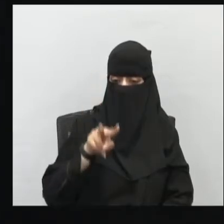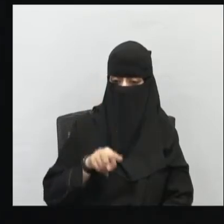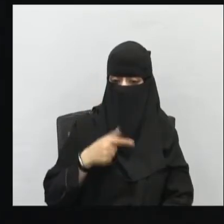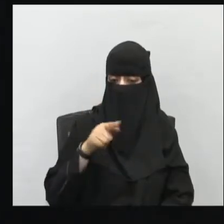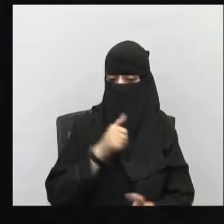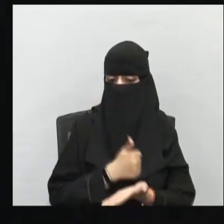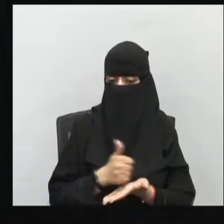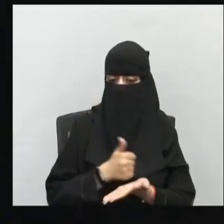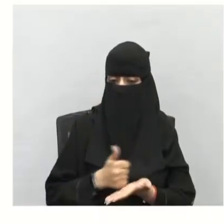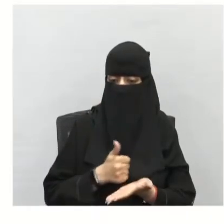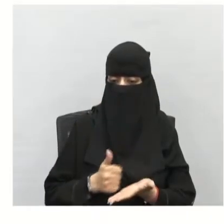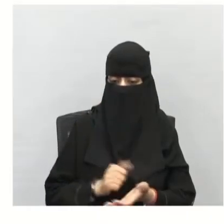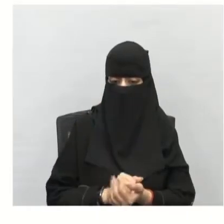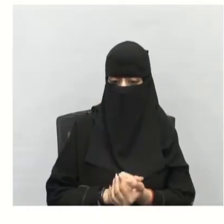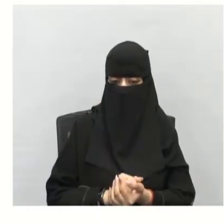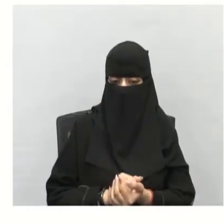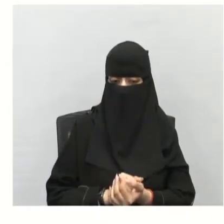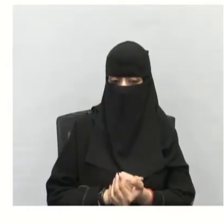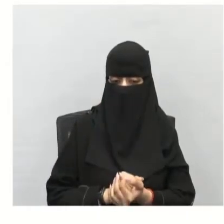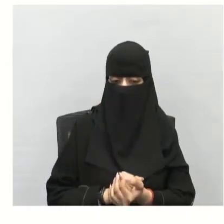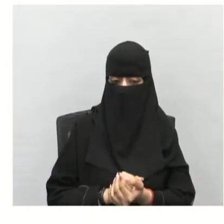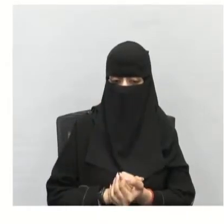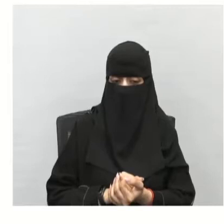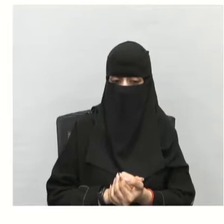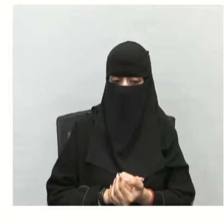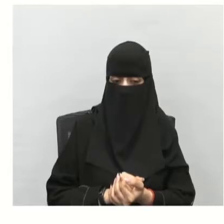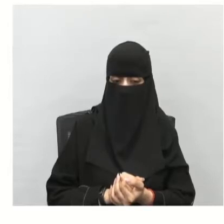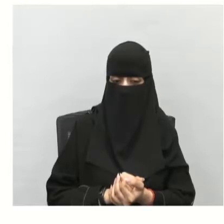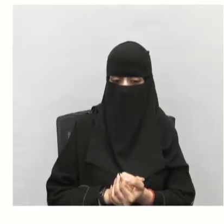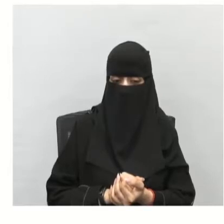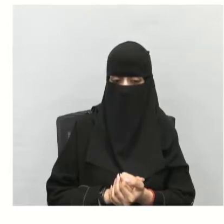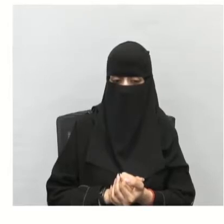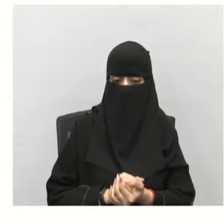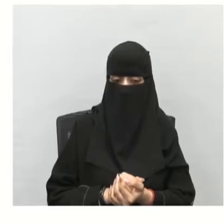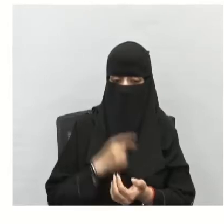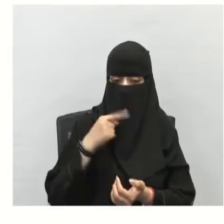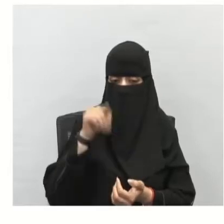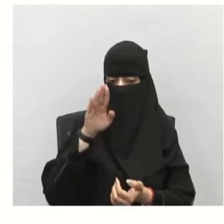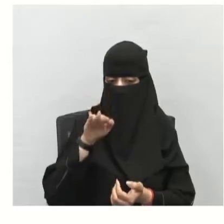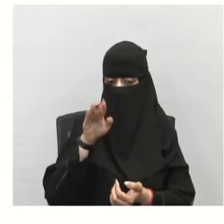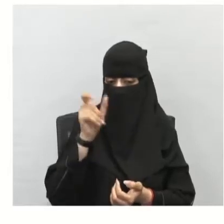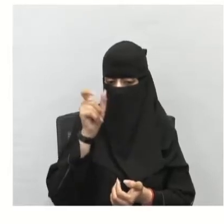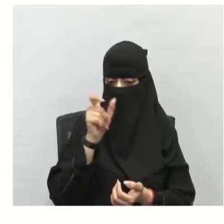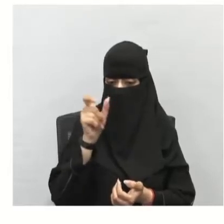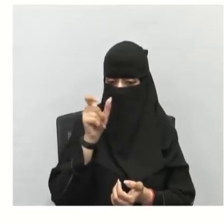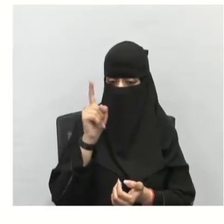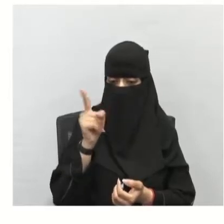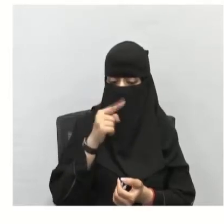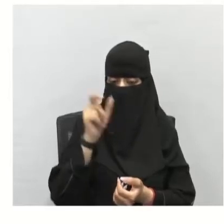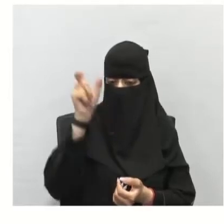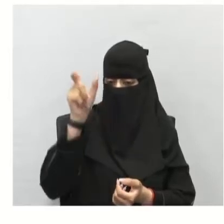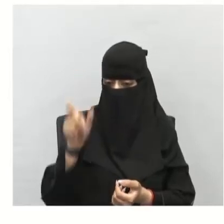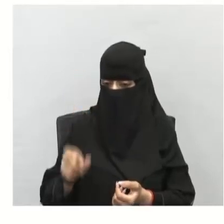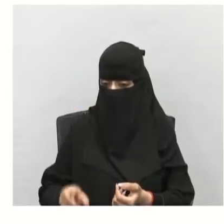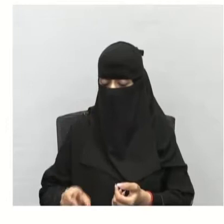الأنماط. هنا لدينا ماذا؟ لاحظوا معي هنا، هنا العدد نفسه، هنا العدد في ناتج الضرب نفس